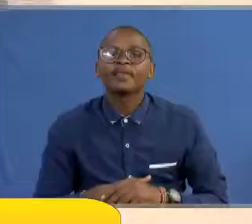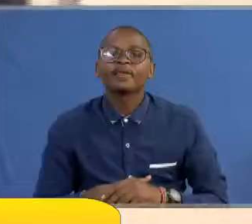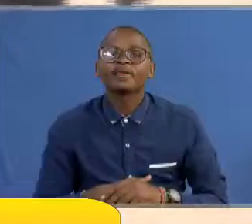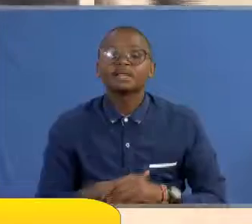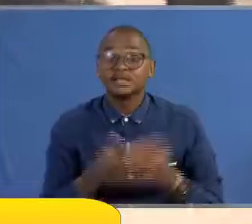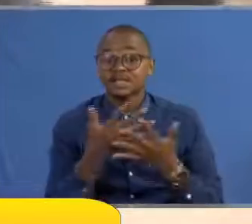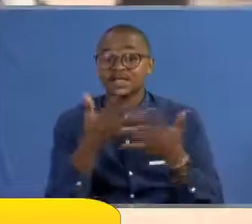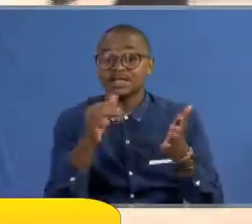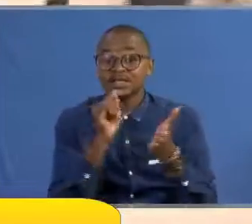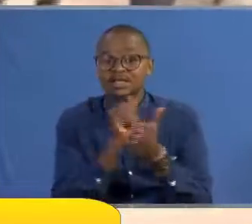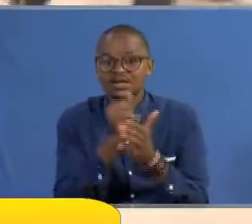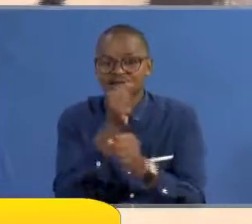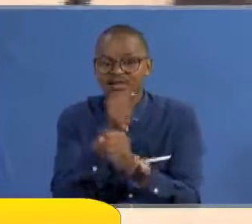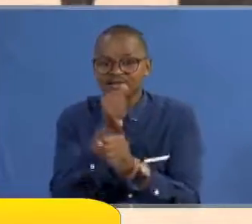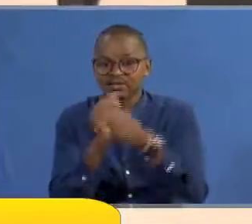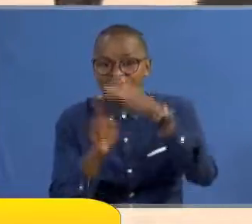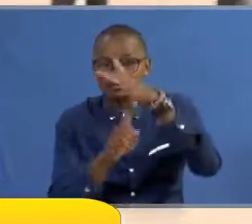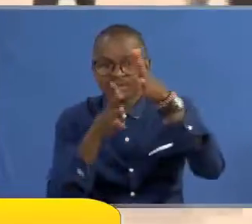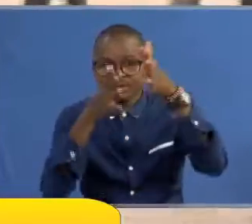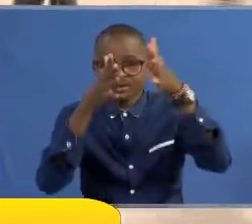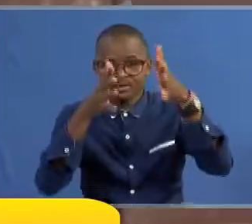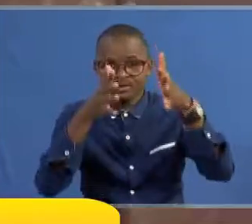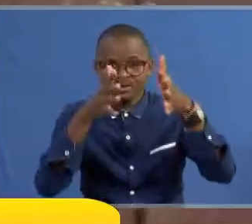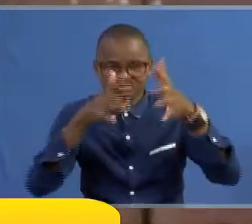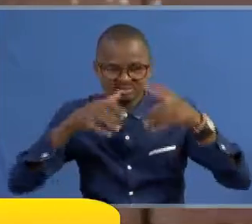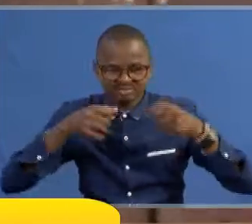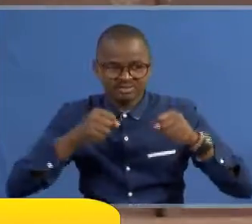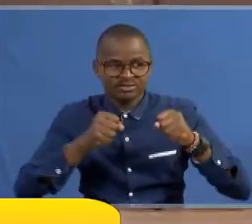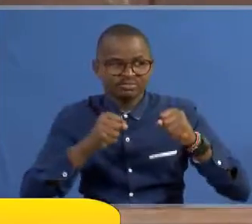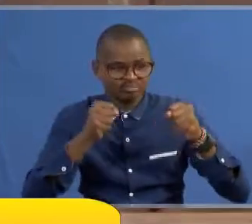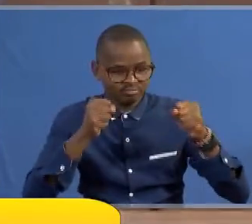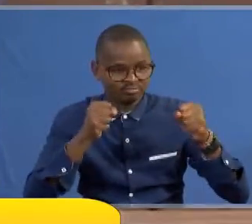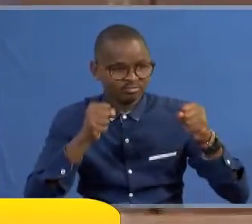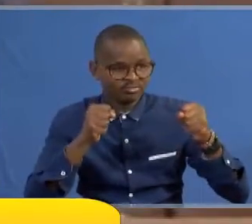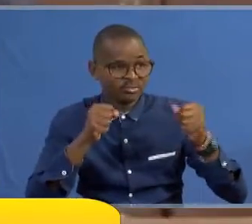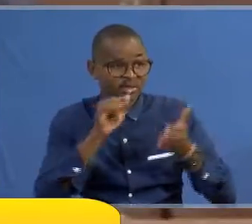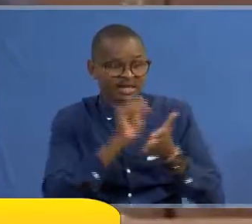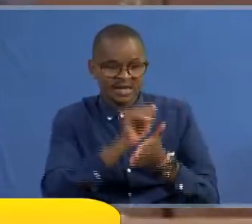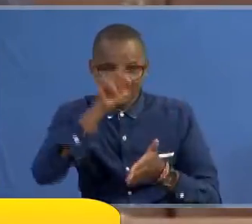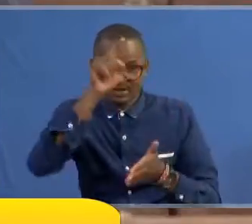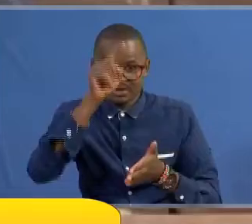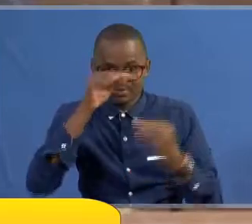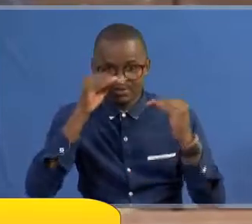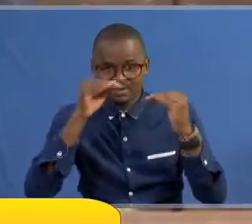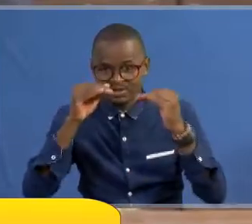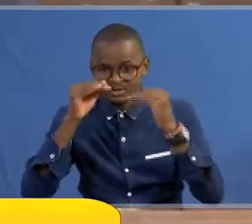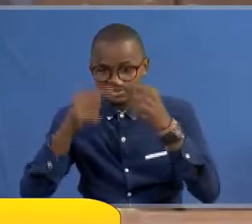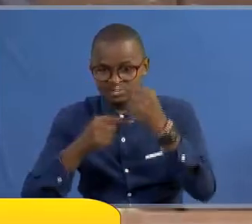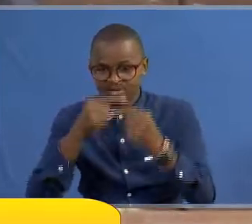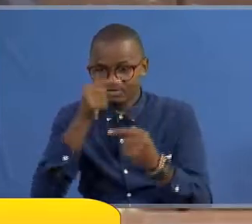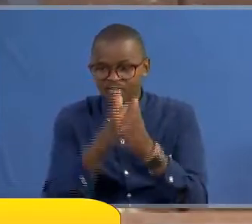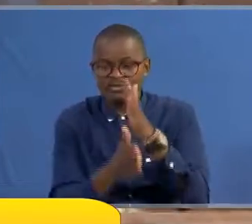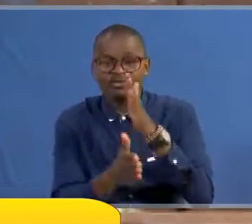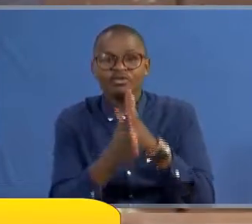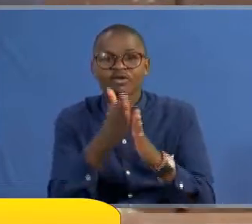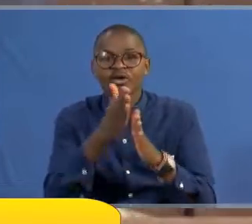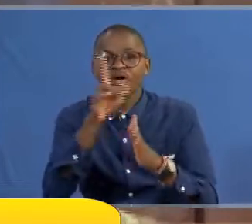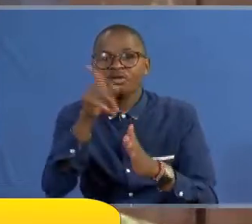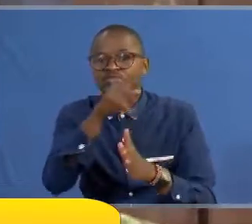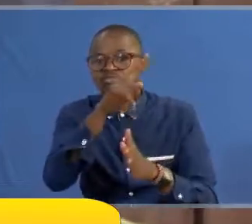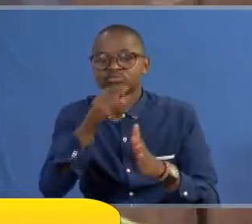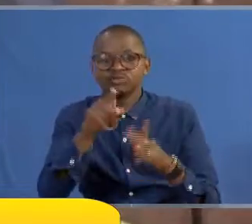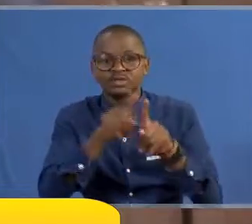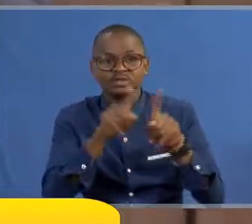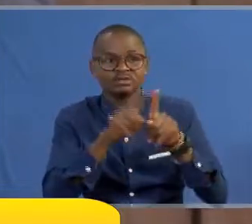jambo ambalo lilimfanya waziri Magoha kukaza kamba na kushikilia kwamba ni lazima mafunzo hayo yaendelee bila kusitishwa,